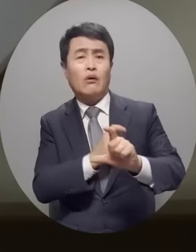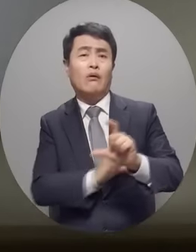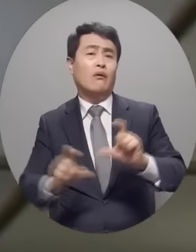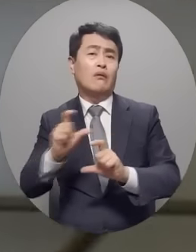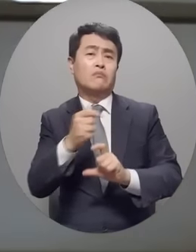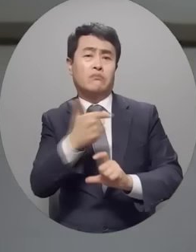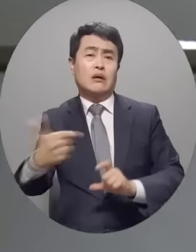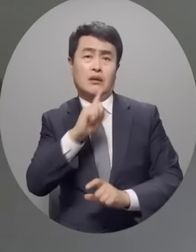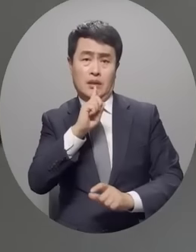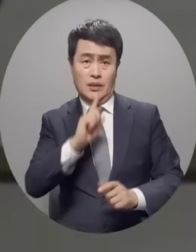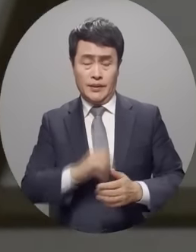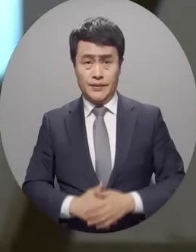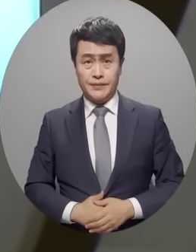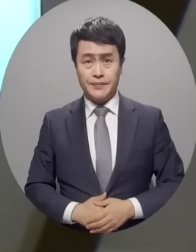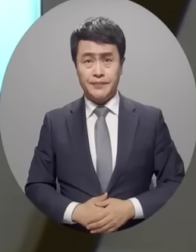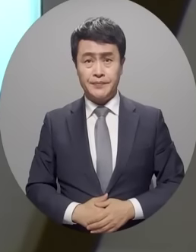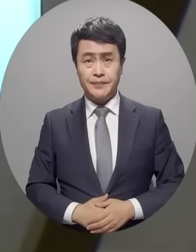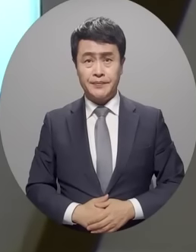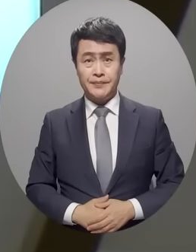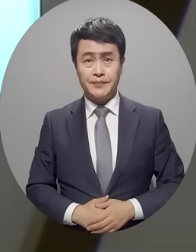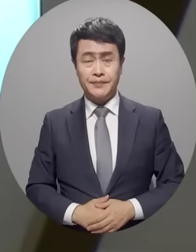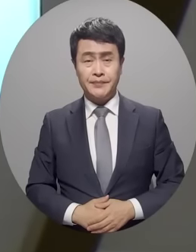MBC 뉴스 김세영입니다.